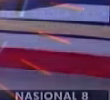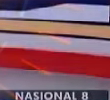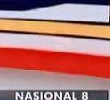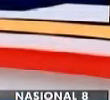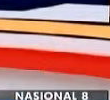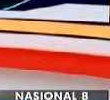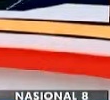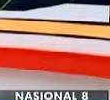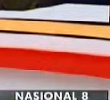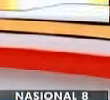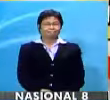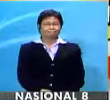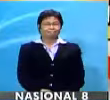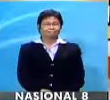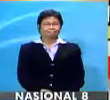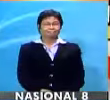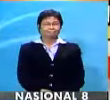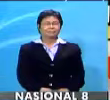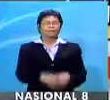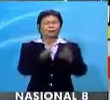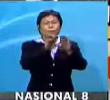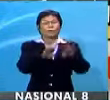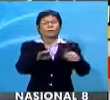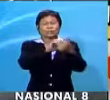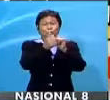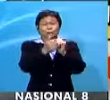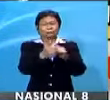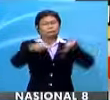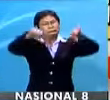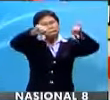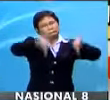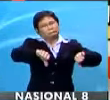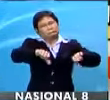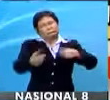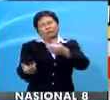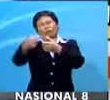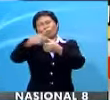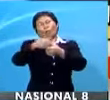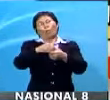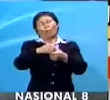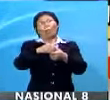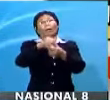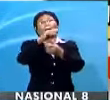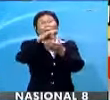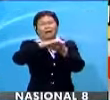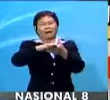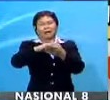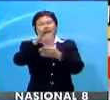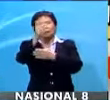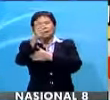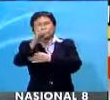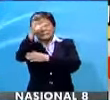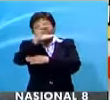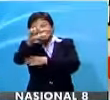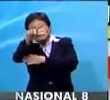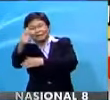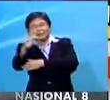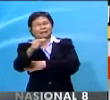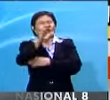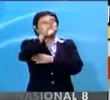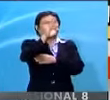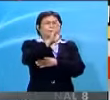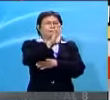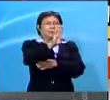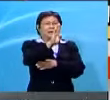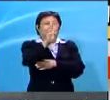Filipina tibalah kita ke perkembangan sukan gagal dapat wildcard Bam Cari jalan lain badan induk badminton dunia